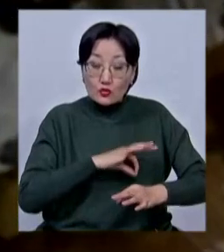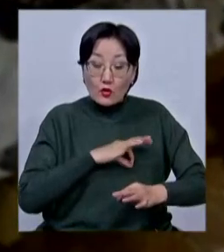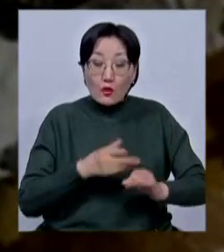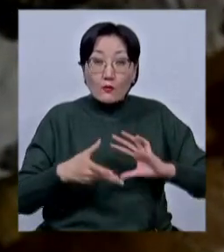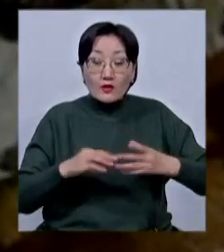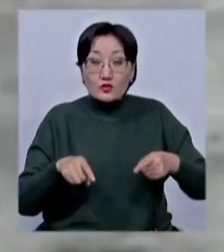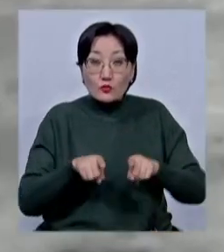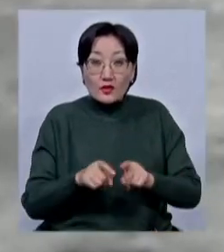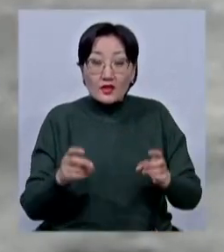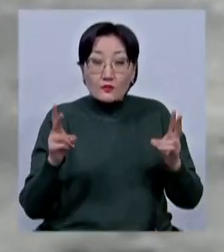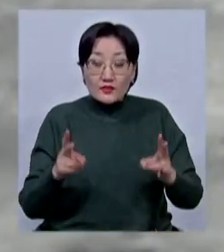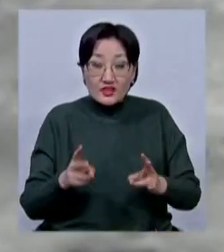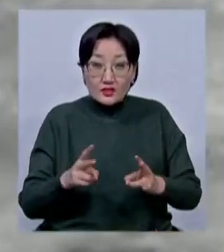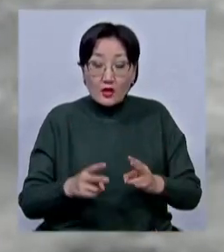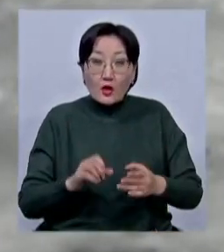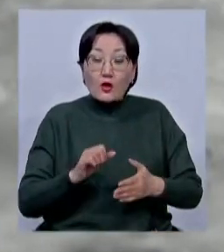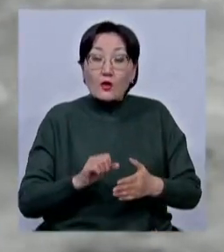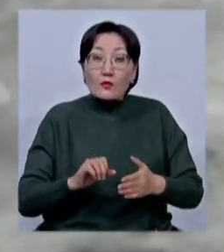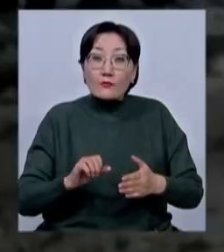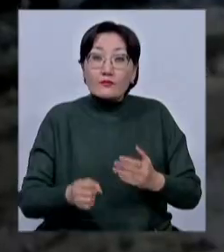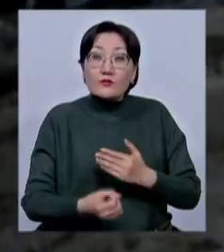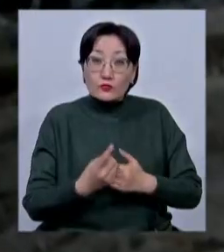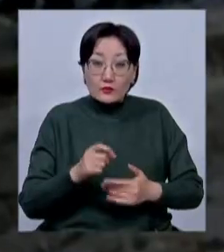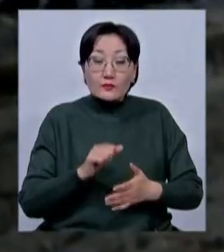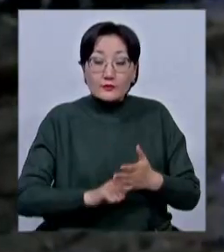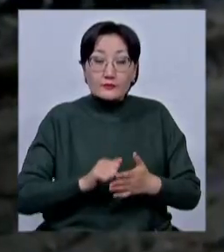ол осындай оқыс оқиғаның туындауына себеп болған.